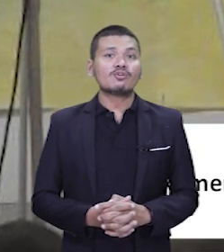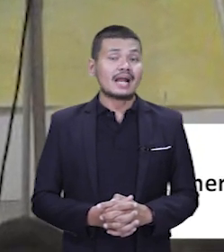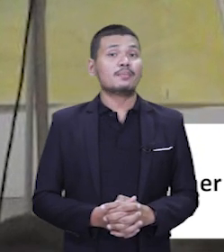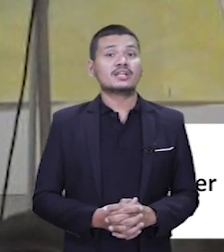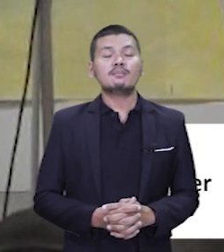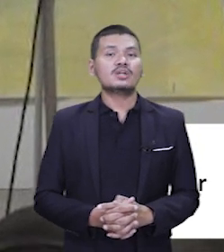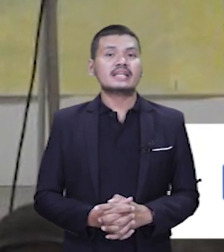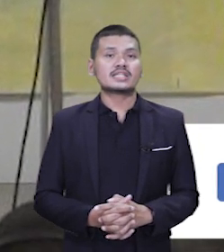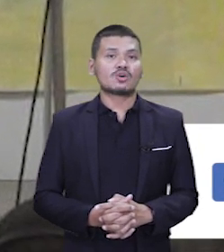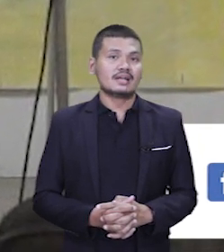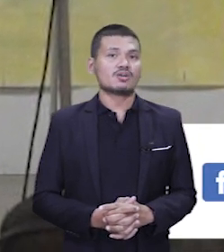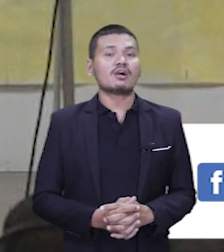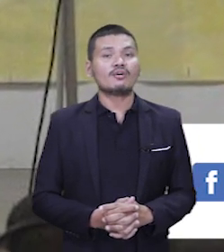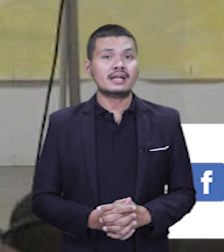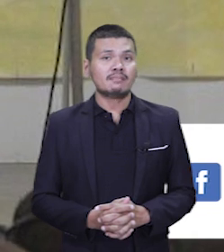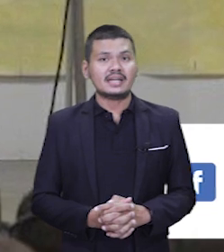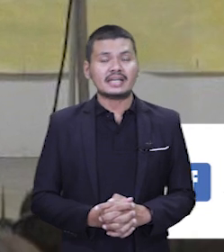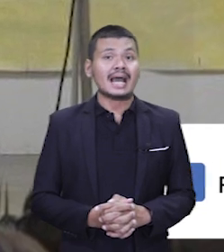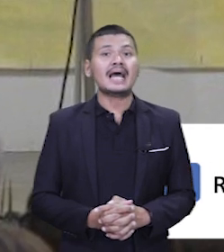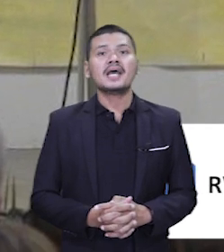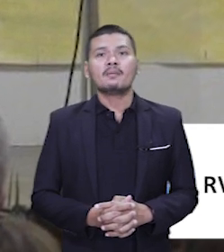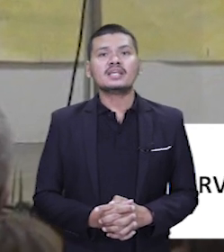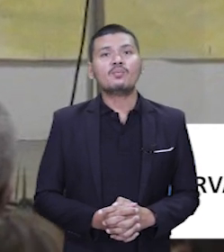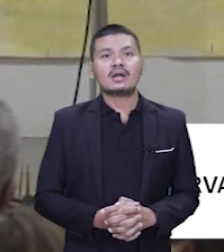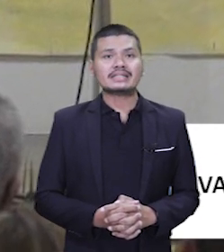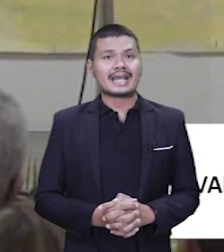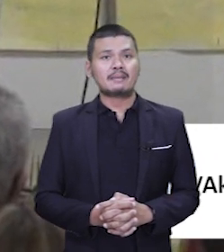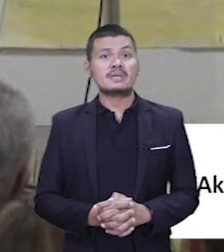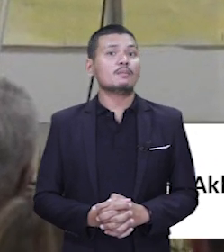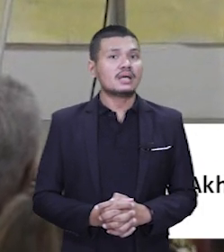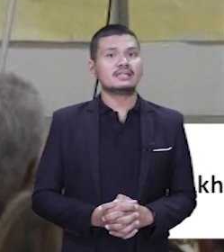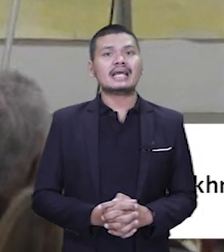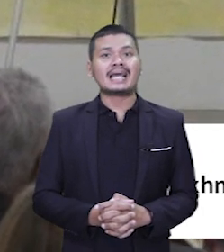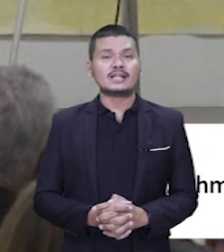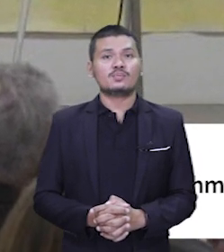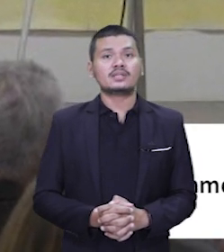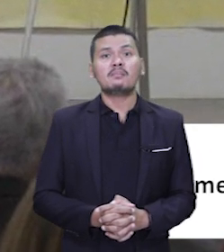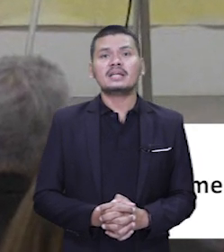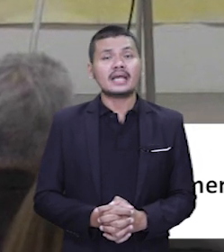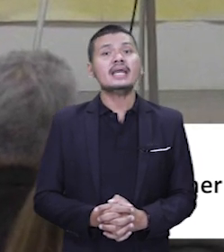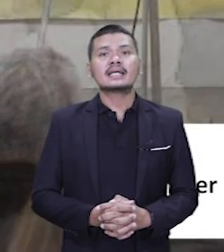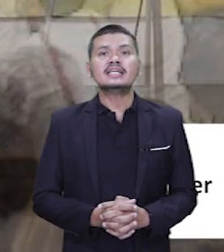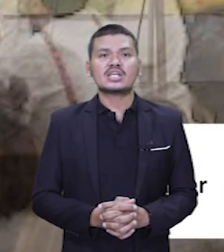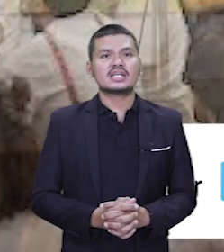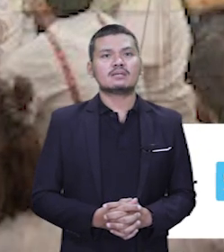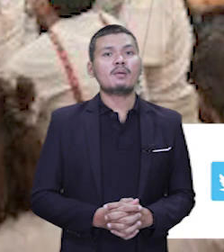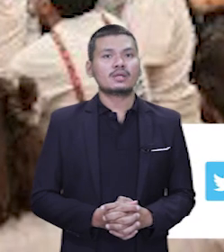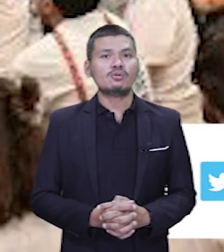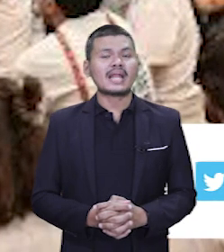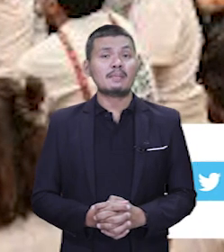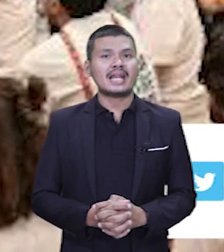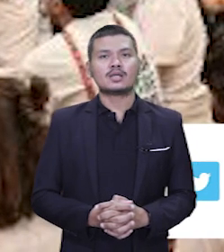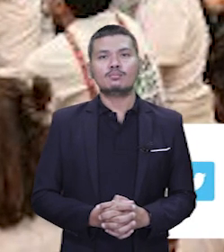Del Corral ប្រធានមូលនិធិ Scholars of Corinth បាននិយាយថាបញ្ញវន្តការពារកំណត់ដែលថាជីវិតដ៏មានន័យគឺជាសិទ្ធិរ